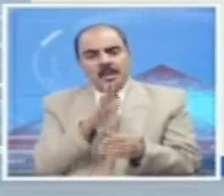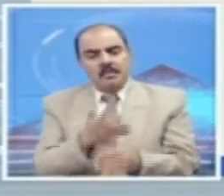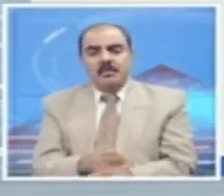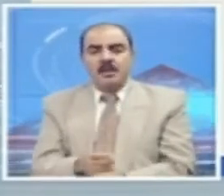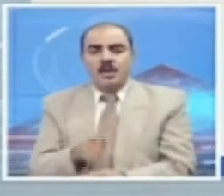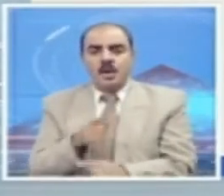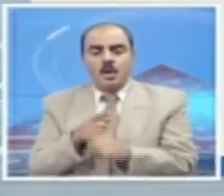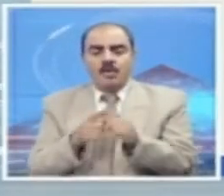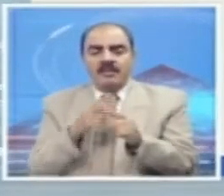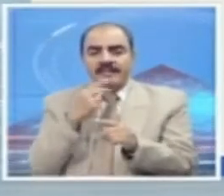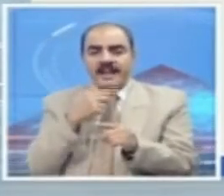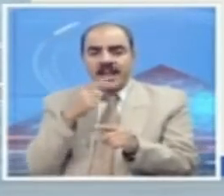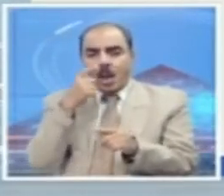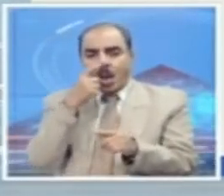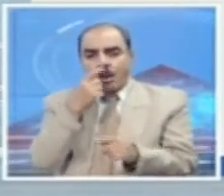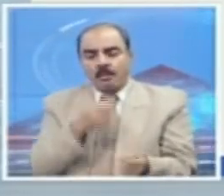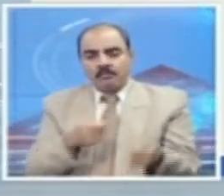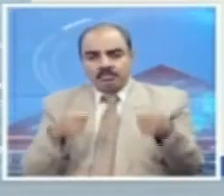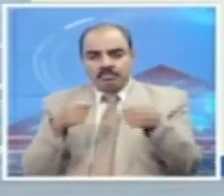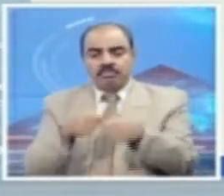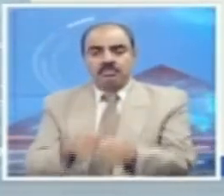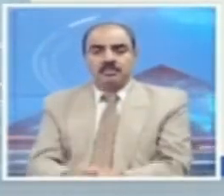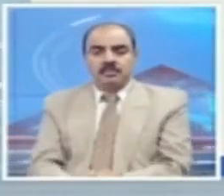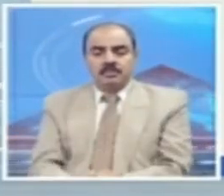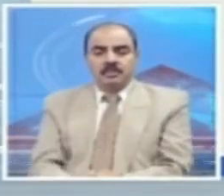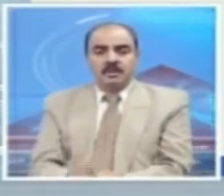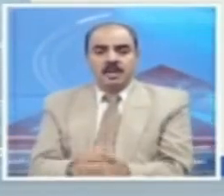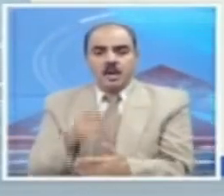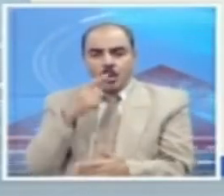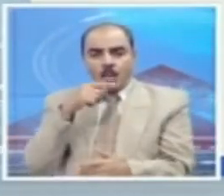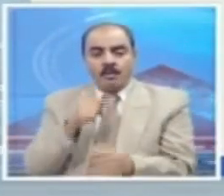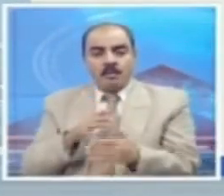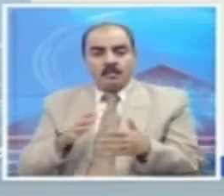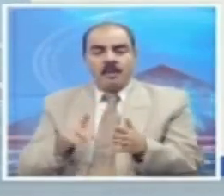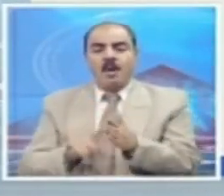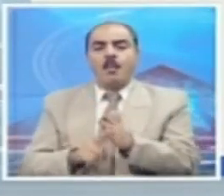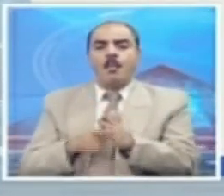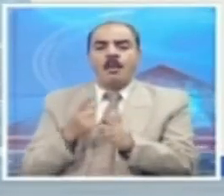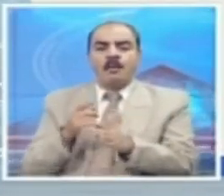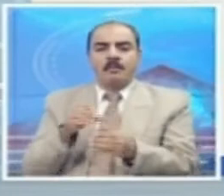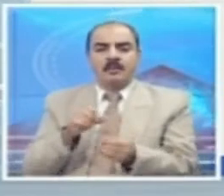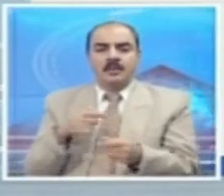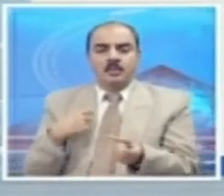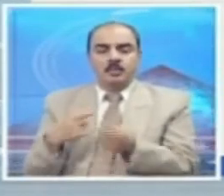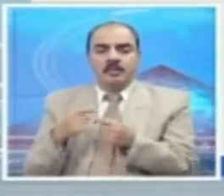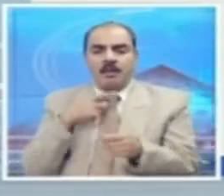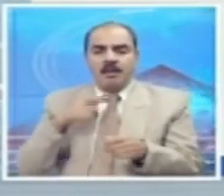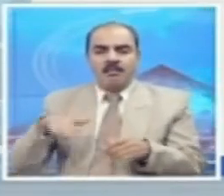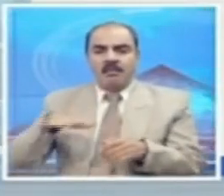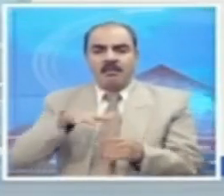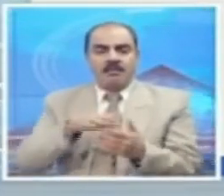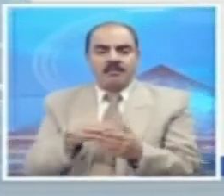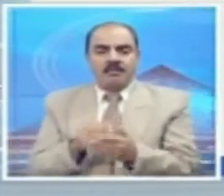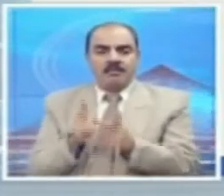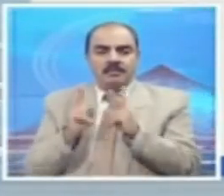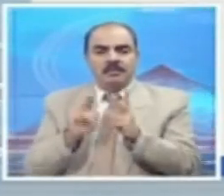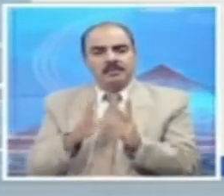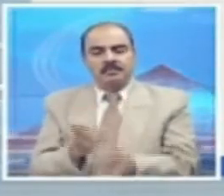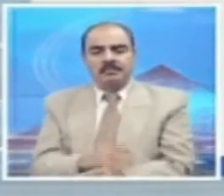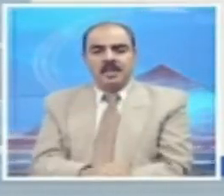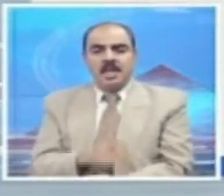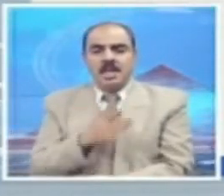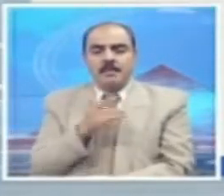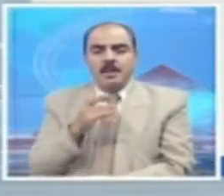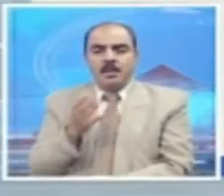استثمارات تصل إلى نصف تريليون جنيه. مدينة نور هي أول مدينة ذكية خضراء في مصر، من المقرر أن